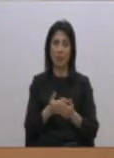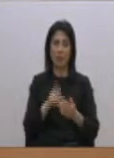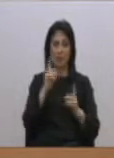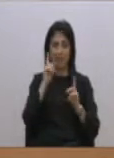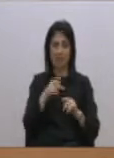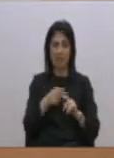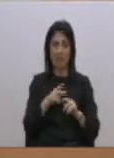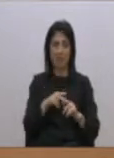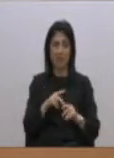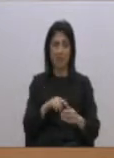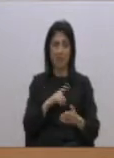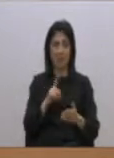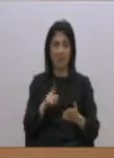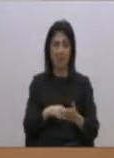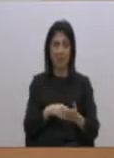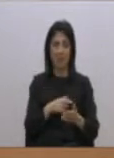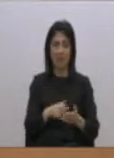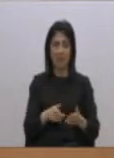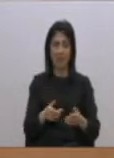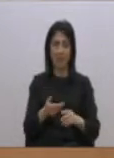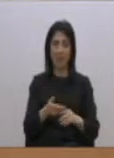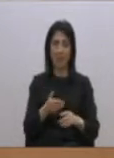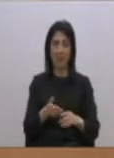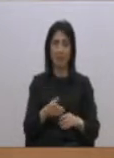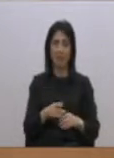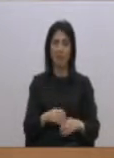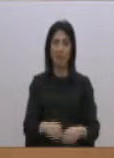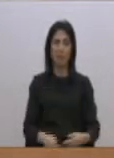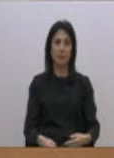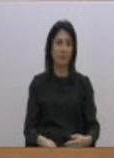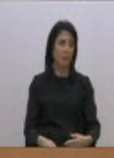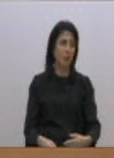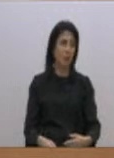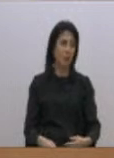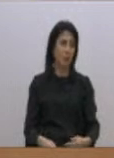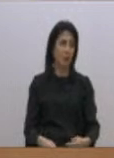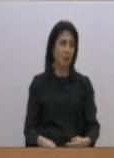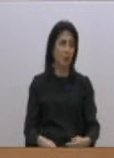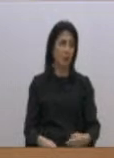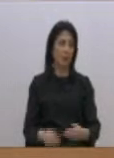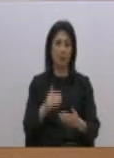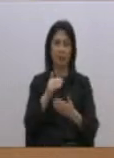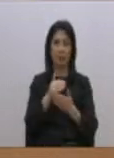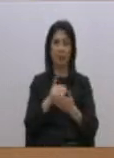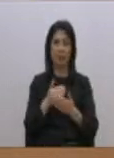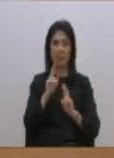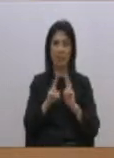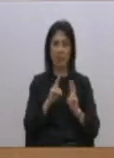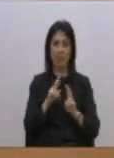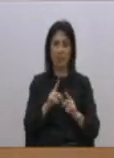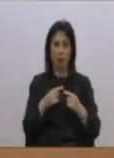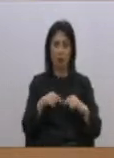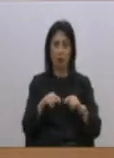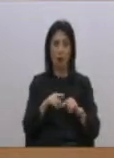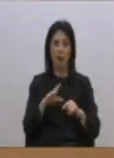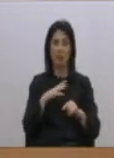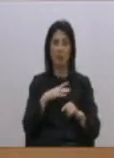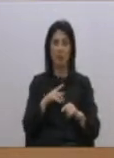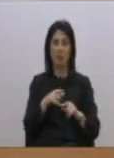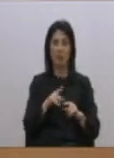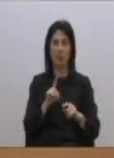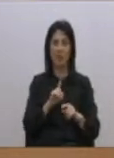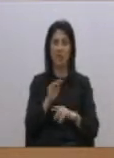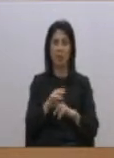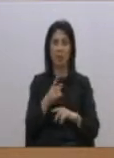trome sa cred că sa constituție sa arceli sa reț asuli, sa constituție sa martle și maciori, ciuen ce urze, o, mi se trebuie rog,